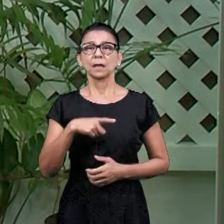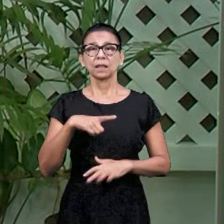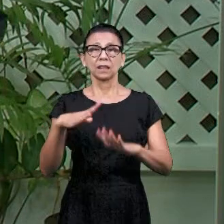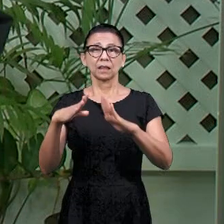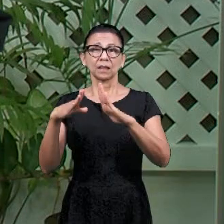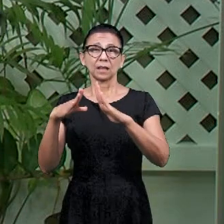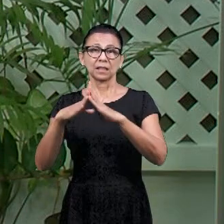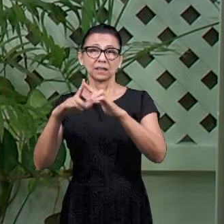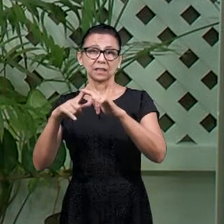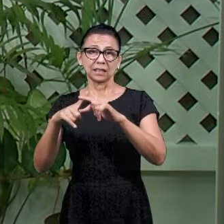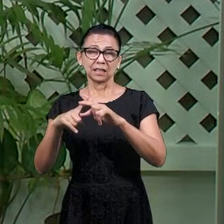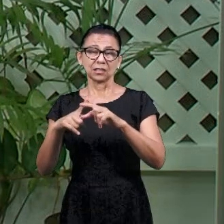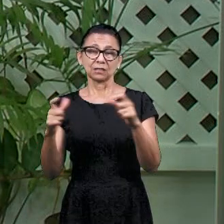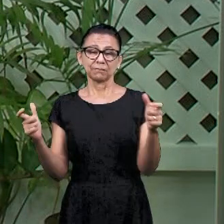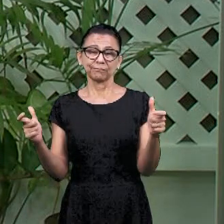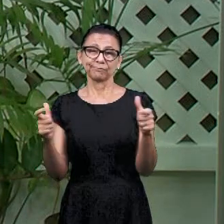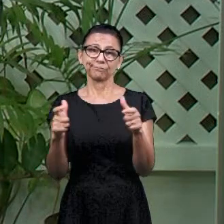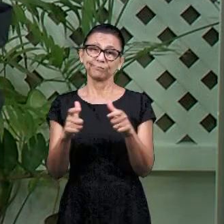groupe d'églises